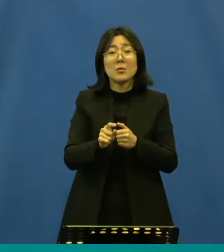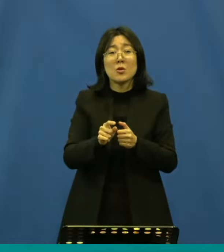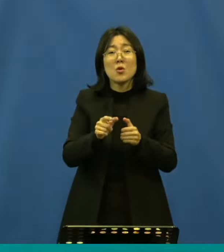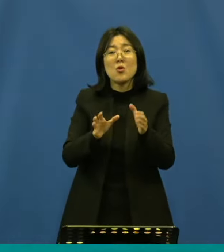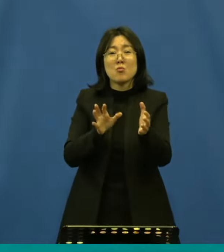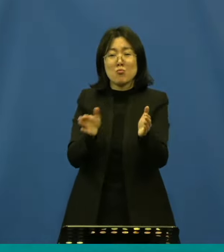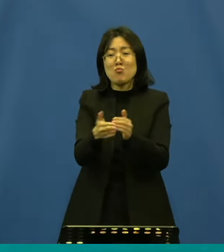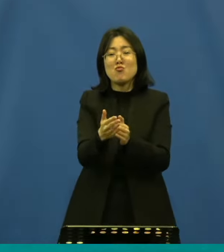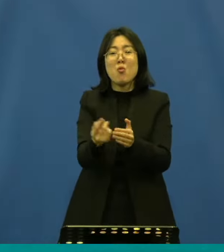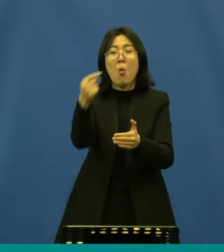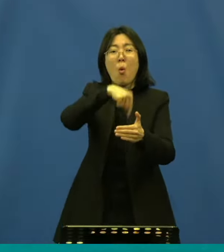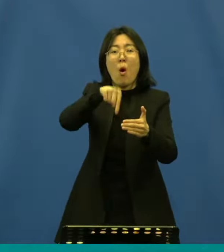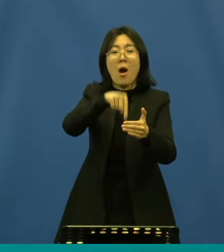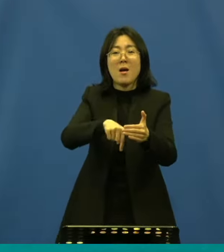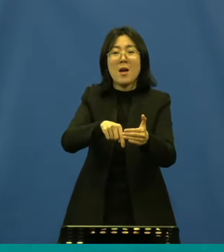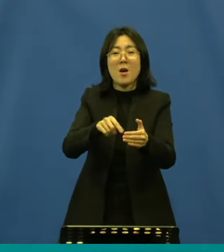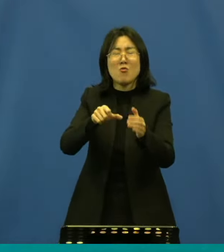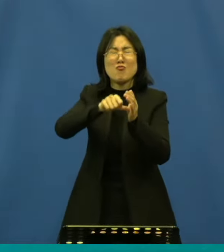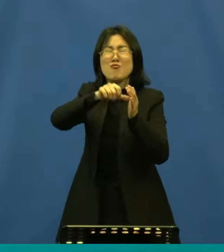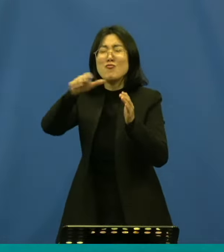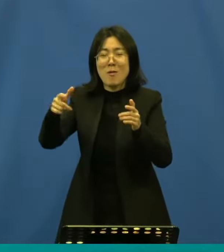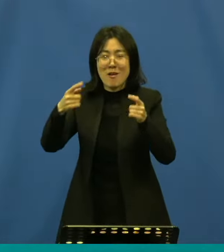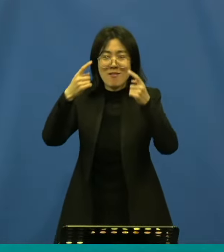명문 기도학교를 수료했습니다.